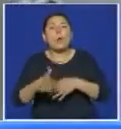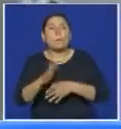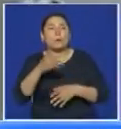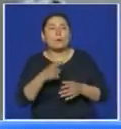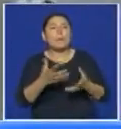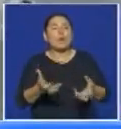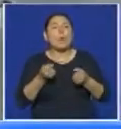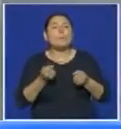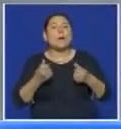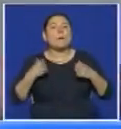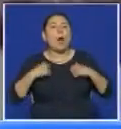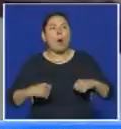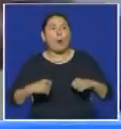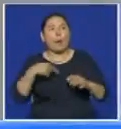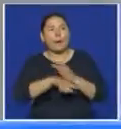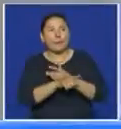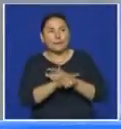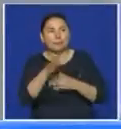бөлек. Кардиохирургия,